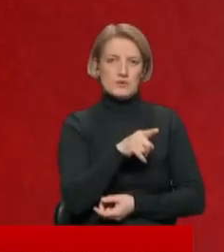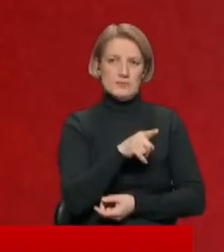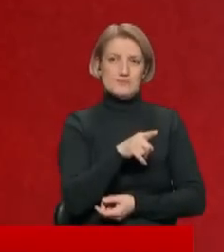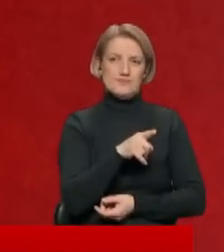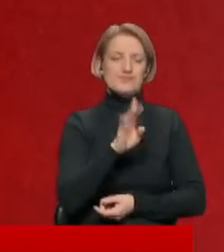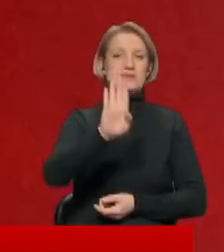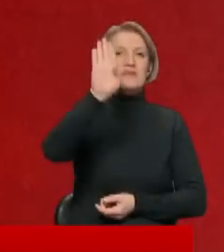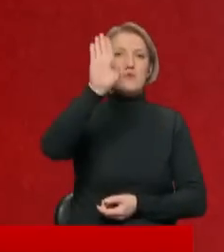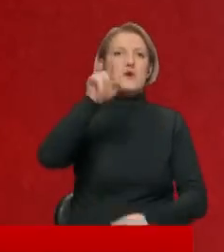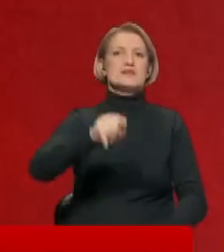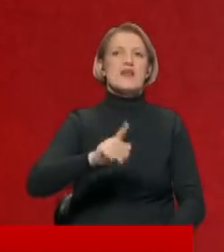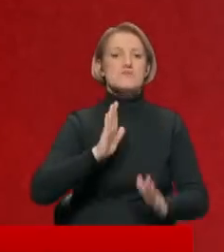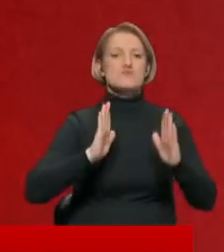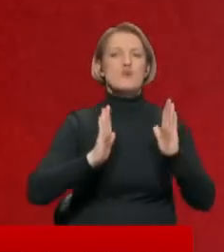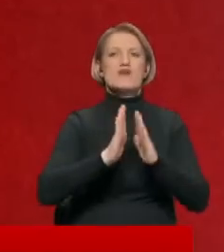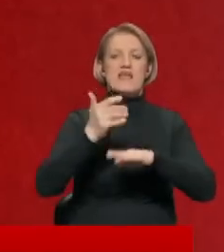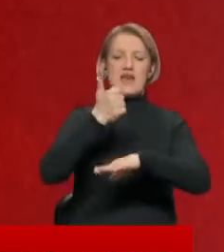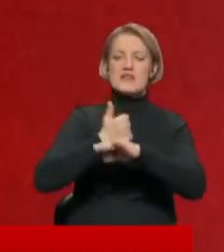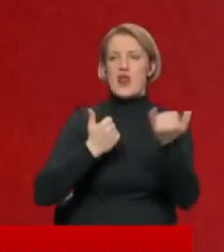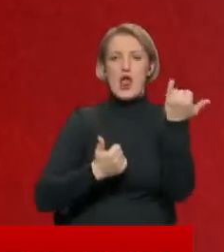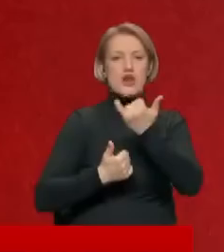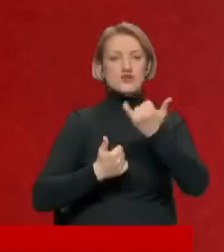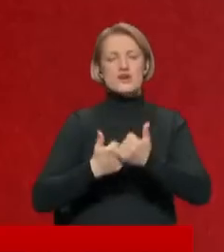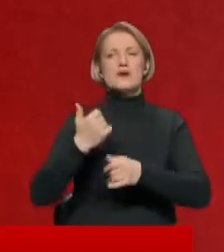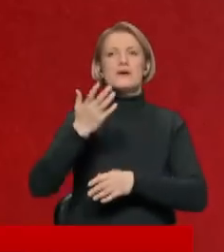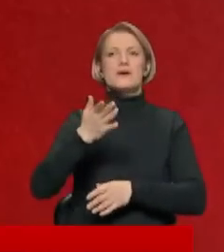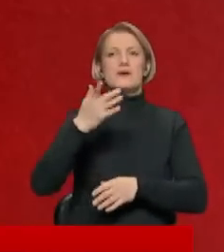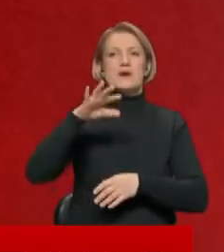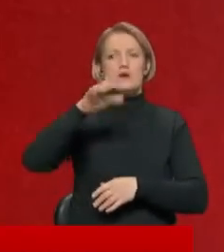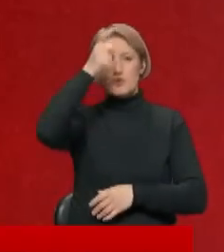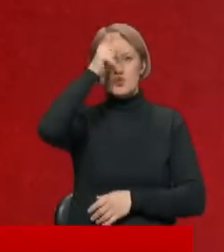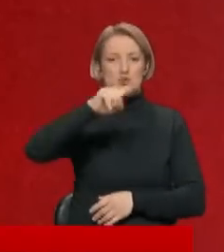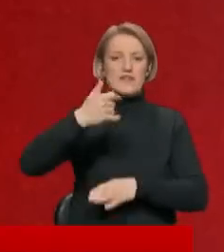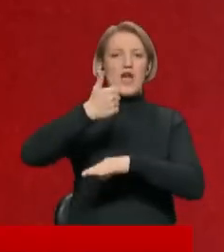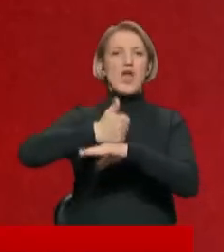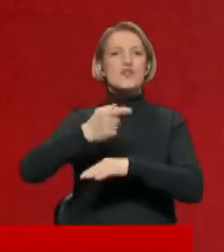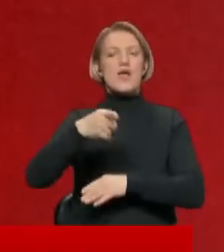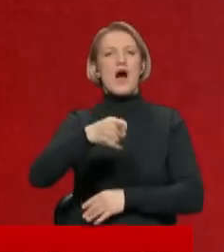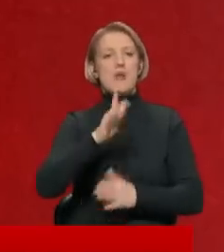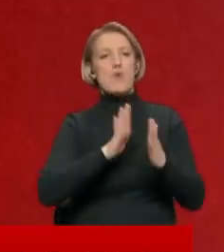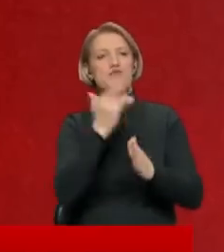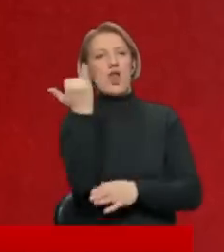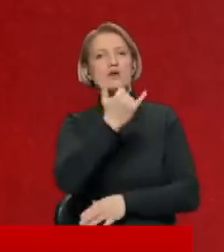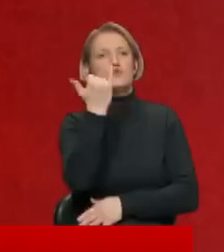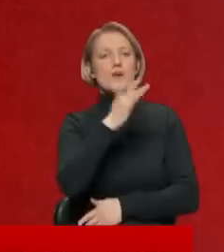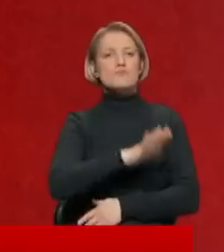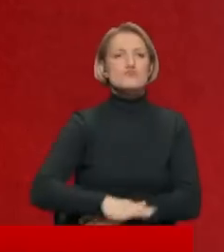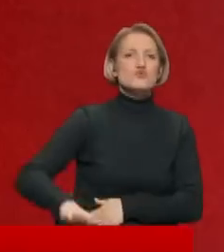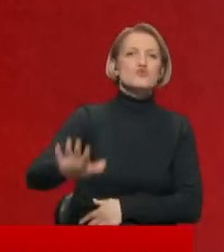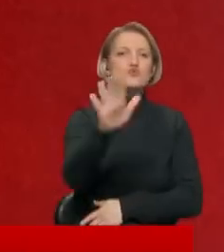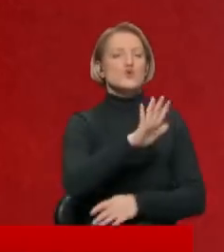yani demokrasilerde muhalefet iktidarı eleştirir Türkiye'de iktidar muhalefet eleştirir halde tabi bütün